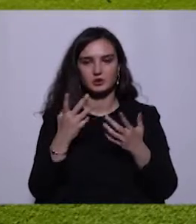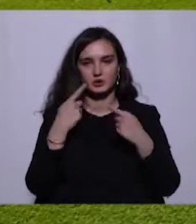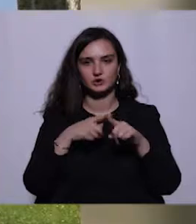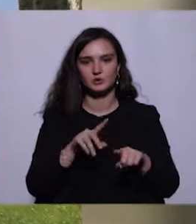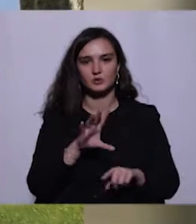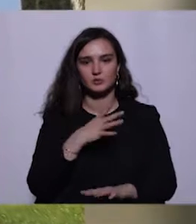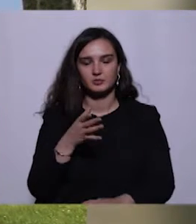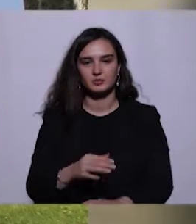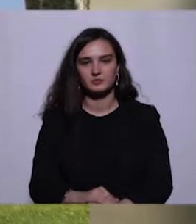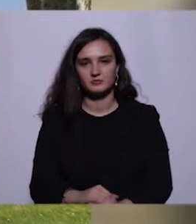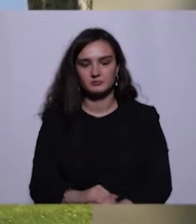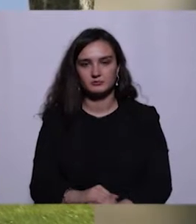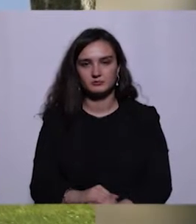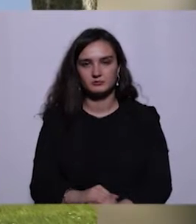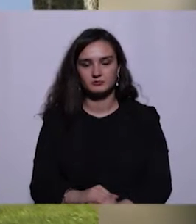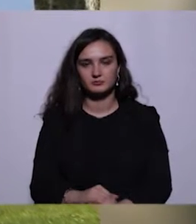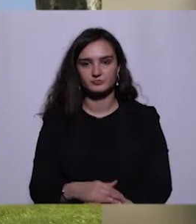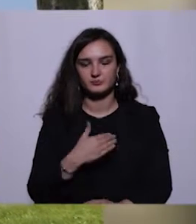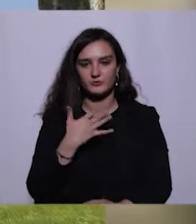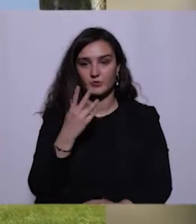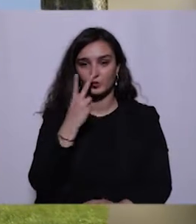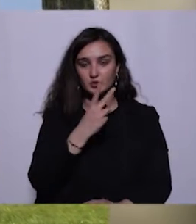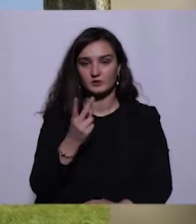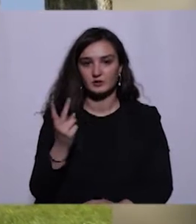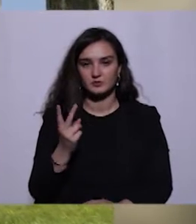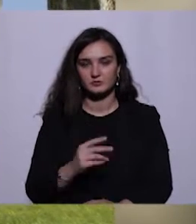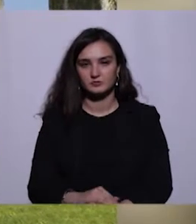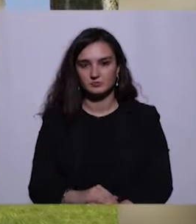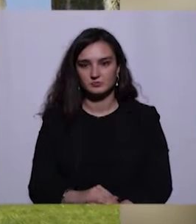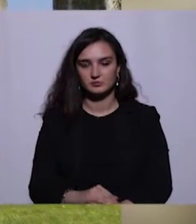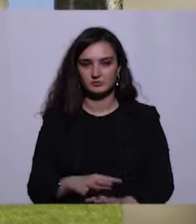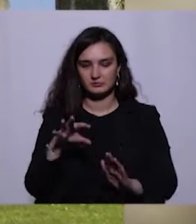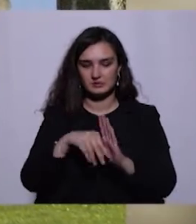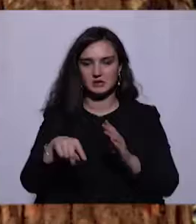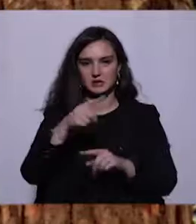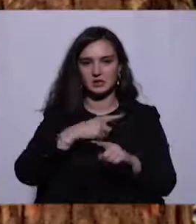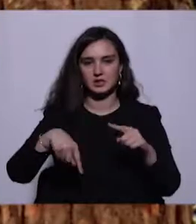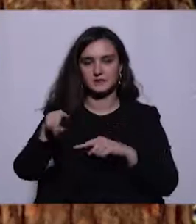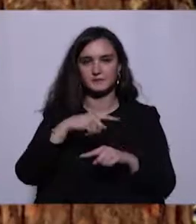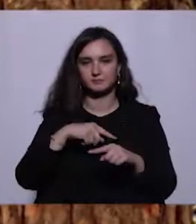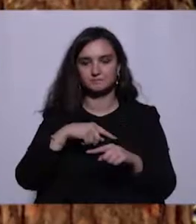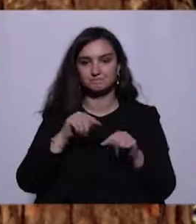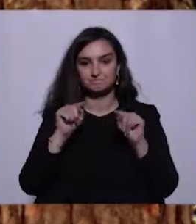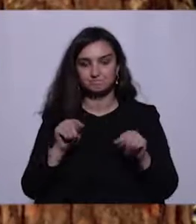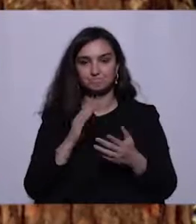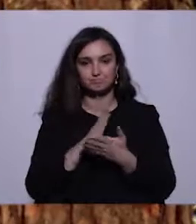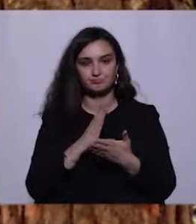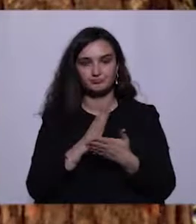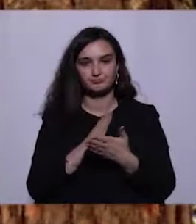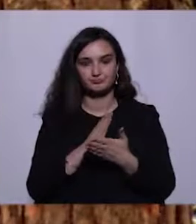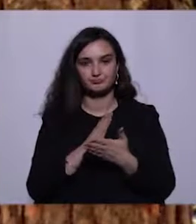ინჟინერი ყოფილა. და რას ვგულისხმობ? აი ჩვენ თუ შევხედავთ შიდა კონცენტრირებულ წრეს, ის